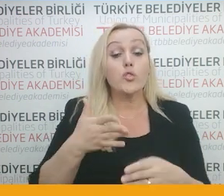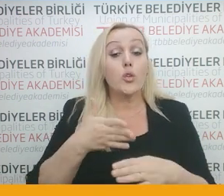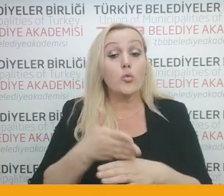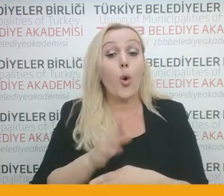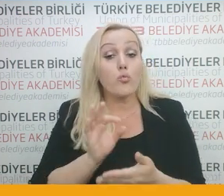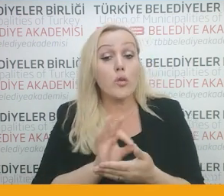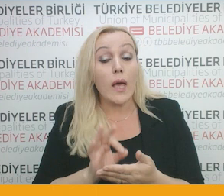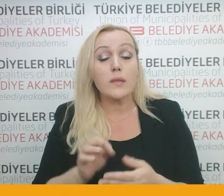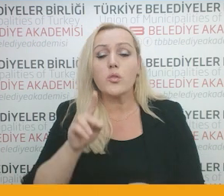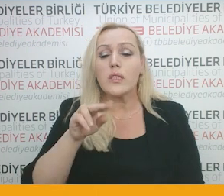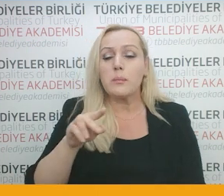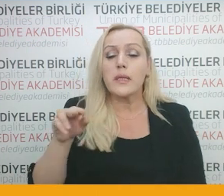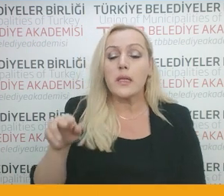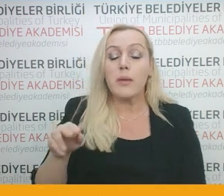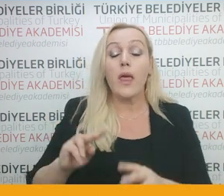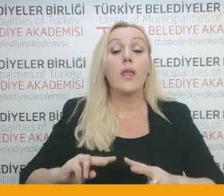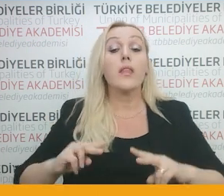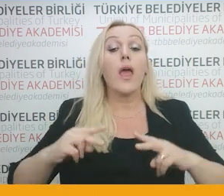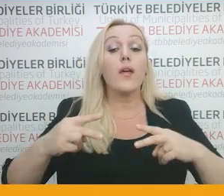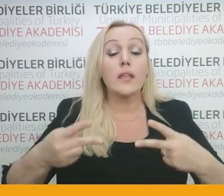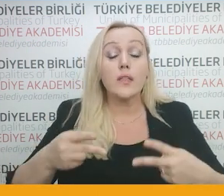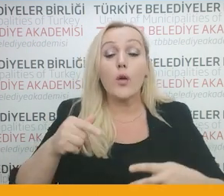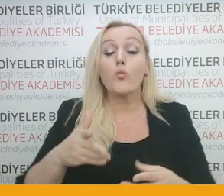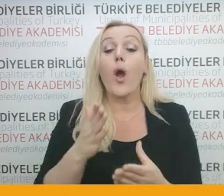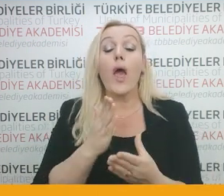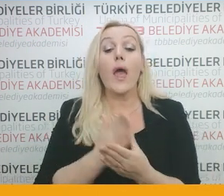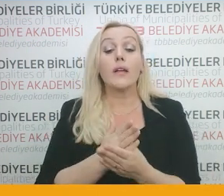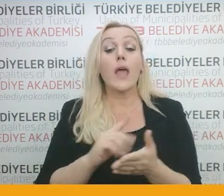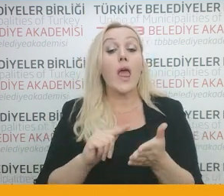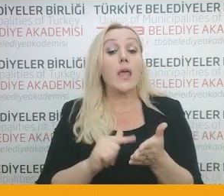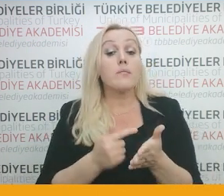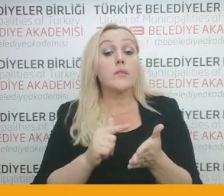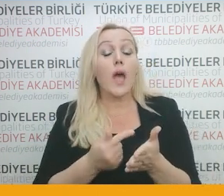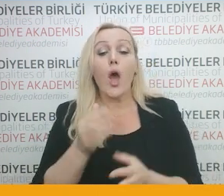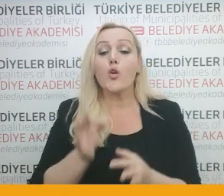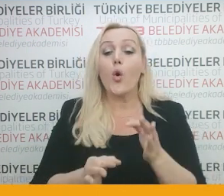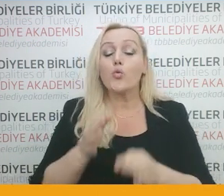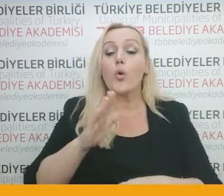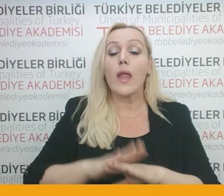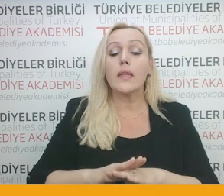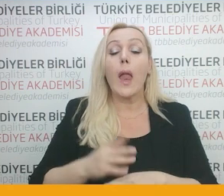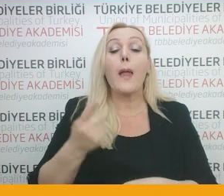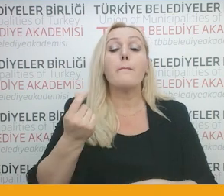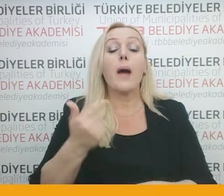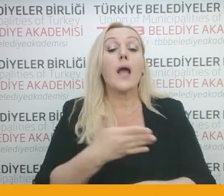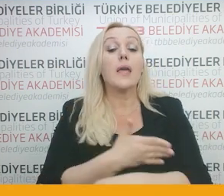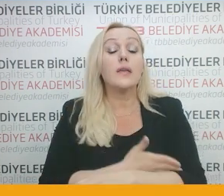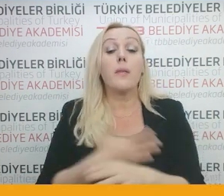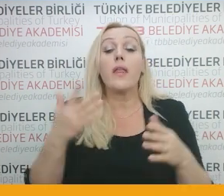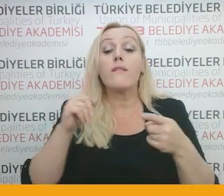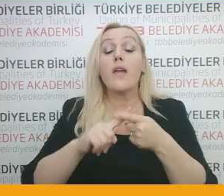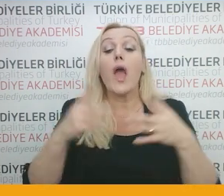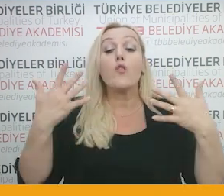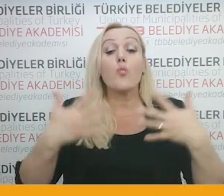Eğer harcama yetkisi devredildiyse bu evraklardaki imzaları kontrol eden birim, mali hizmetler birim muhasebe yetkisi olduğu